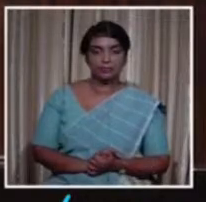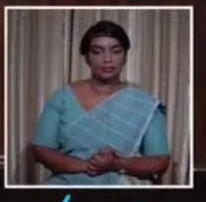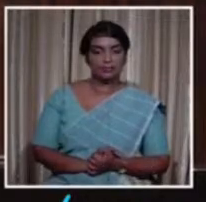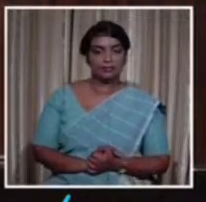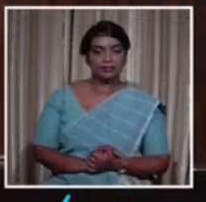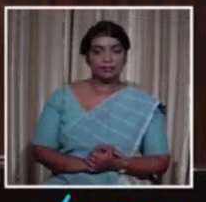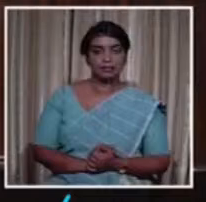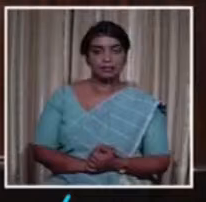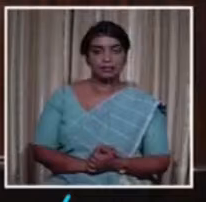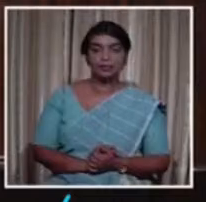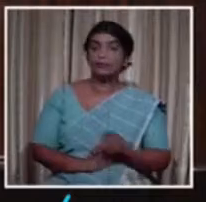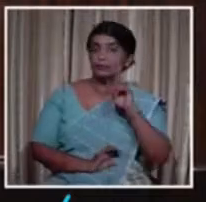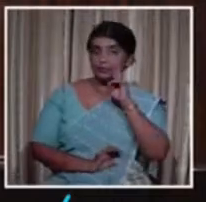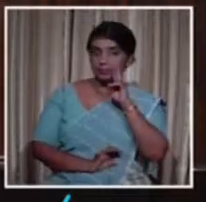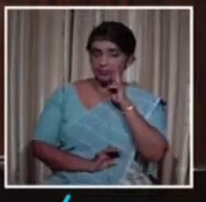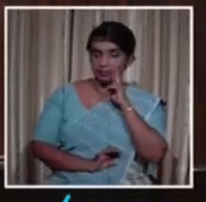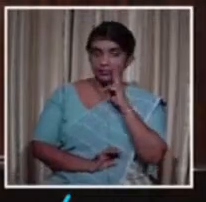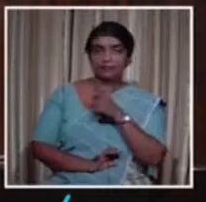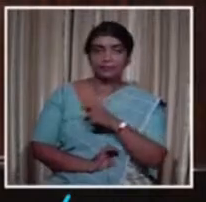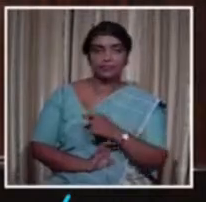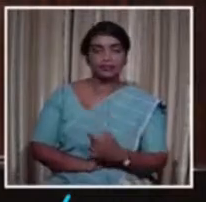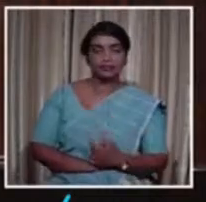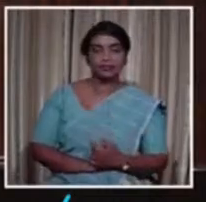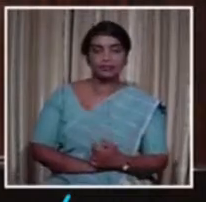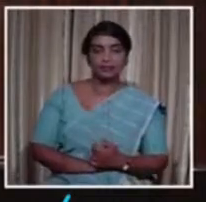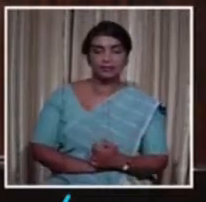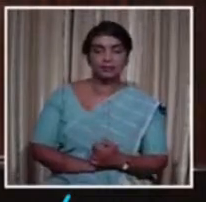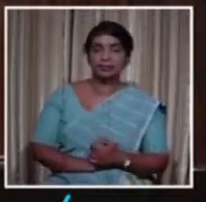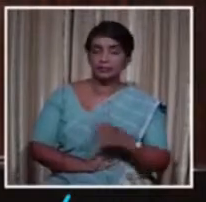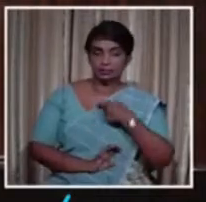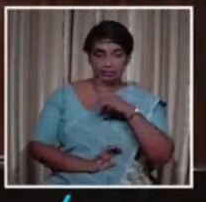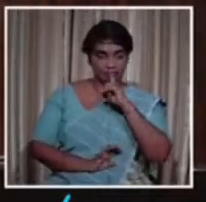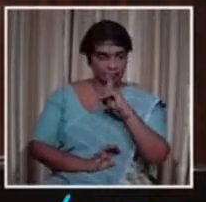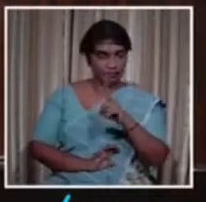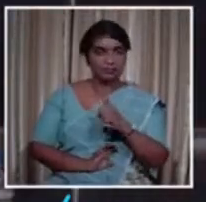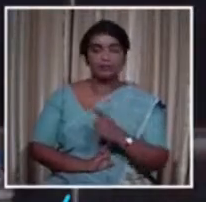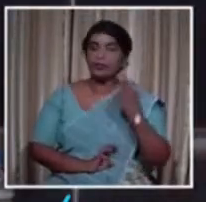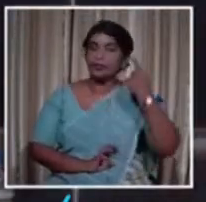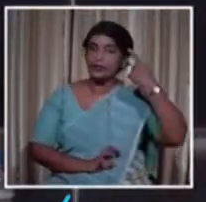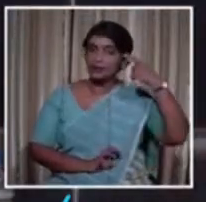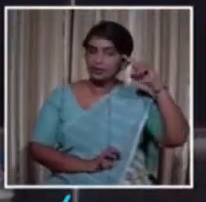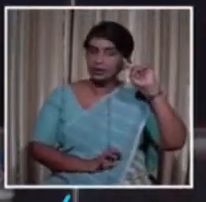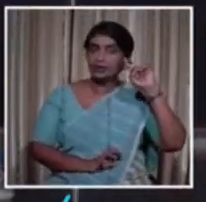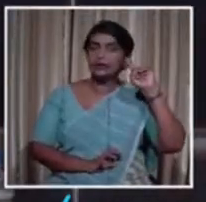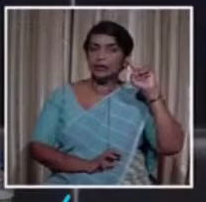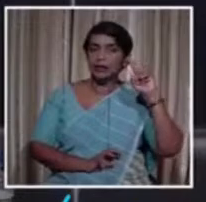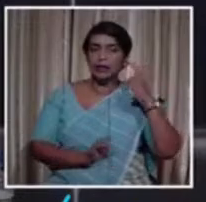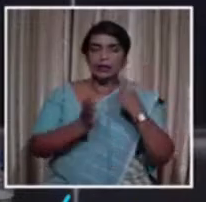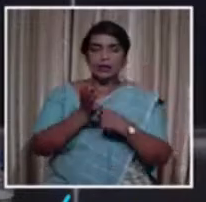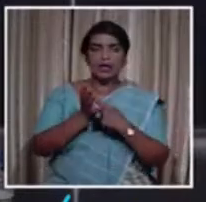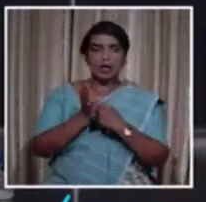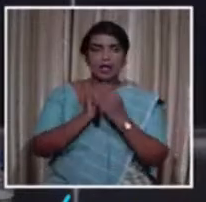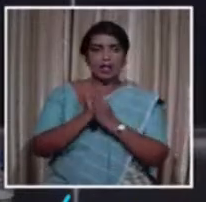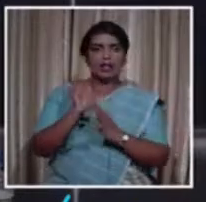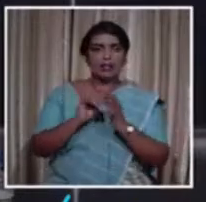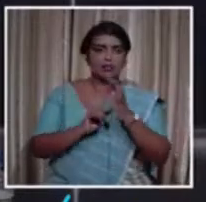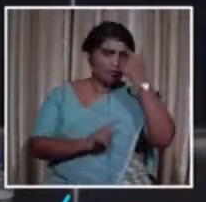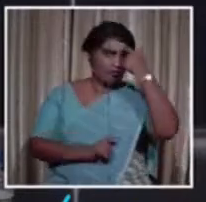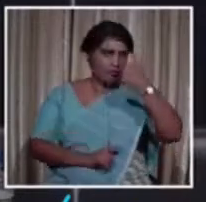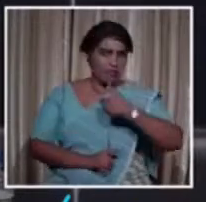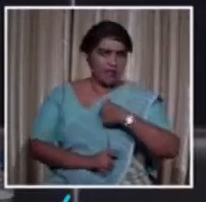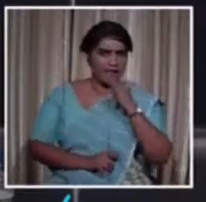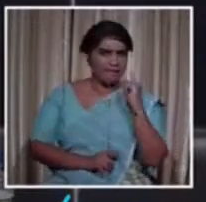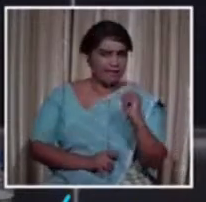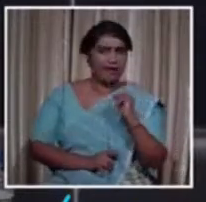ඔව් රනිල් වික්‍රමසිංහ මැතිතුමා තත්ත්වය ගැන සඳහන් කරන්න මට ඊයේ රාසමාණිකම් මන්තුමා මං ගැන වැරදි